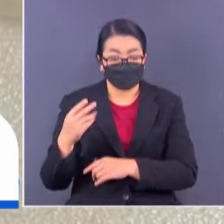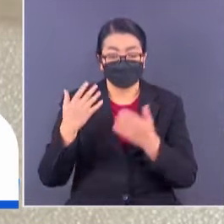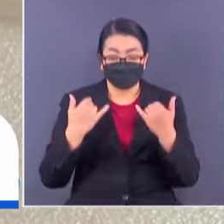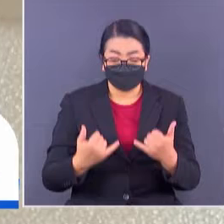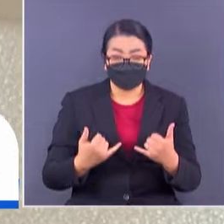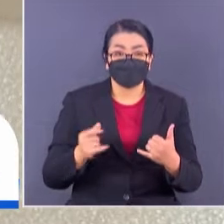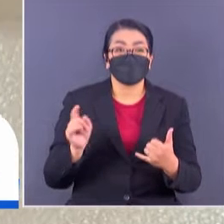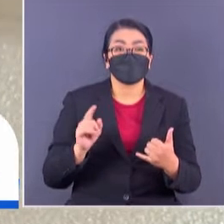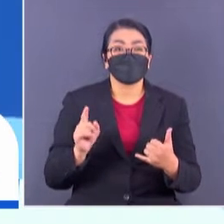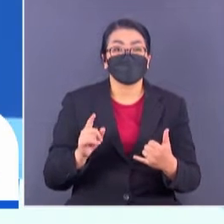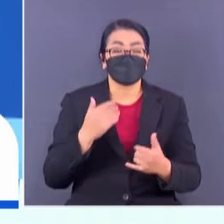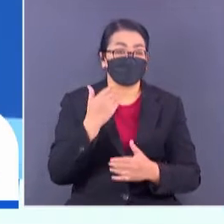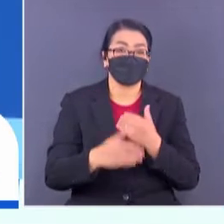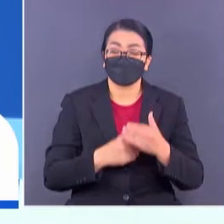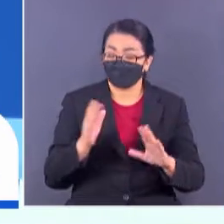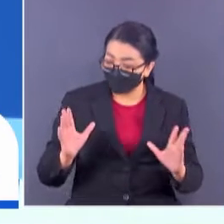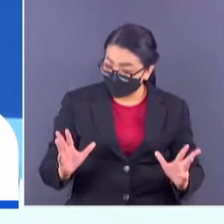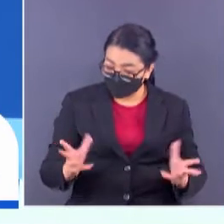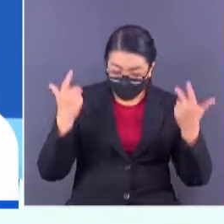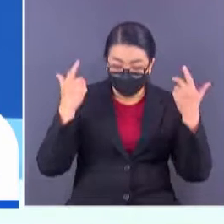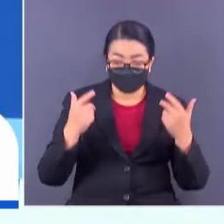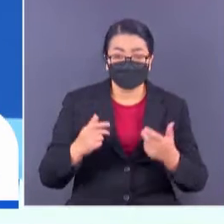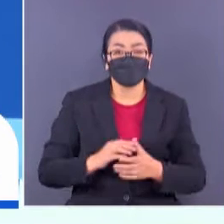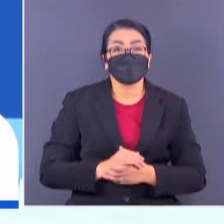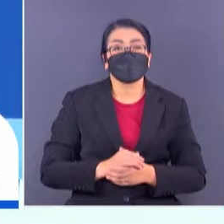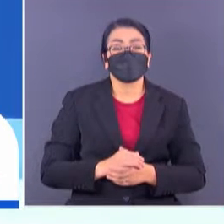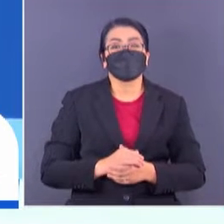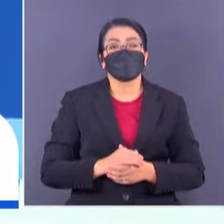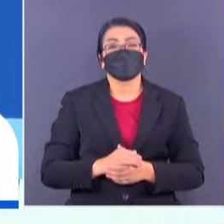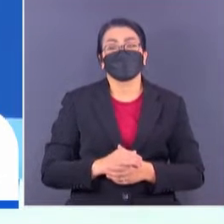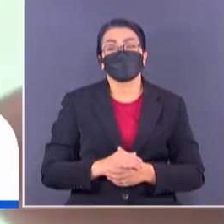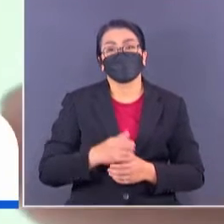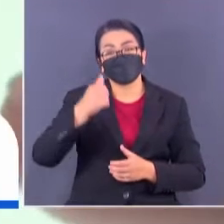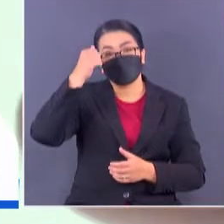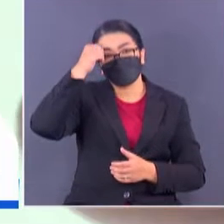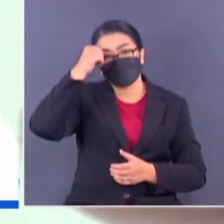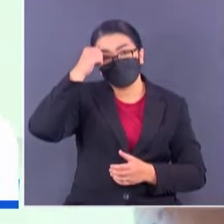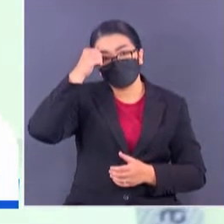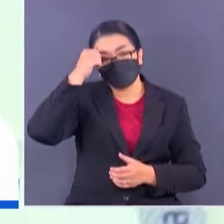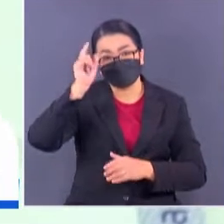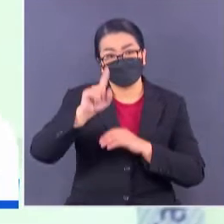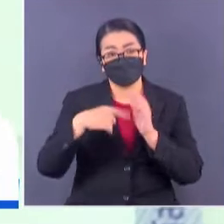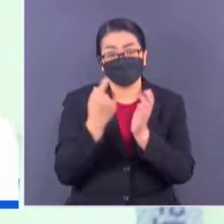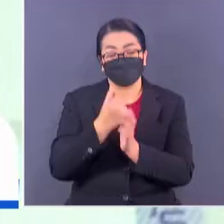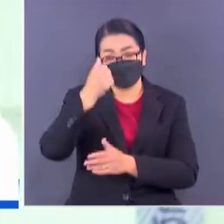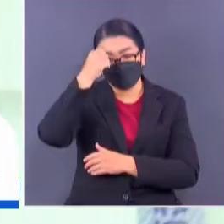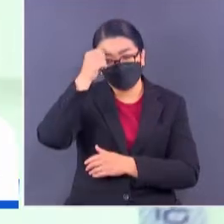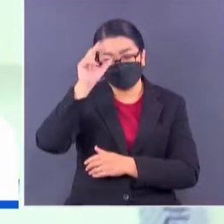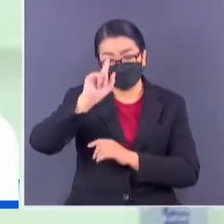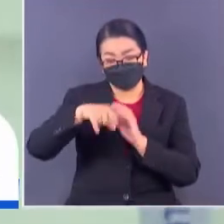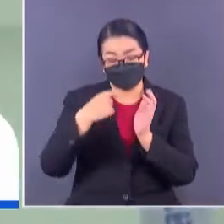ดนี้ก็ทำสถิติขายหมดเร็วที่สุดขึ้นมาอีกครั้งหนึ่งขายหมดภายในเวลา32ชั่วโมง